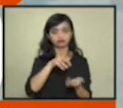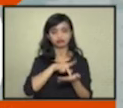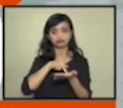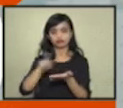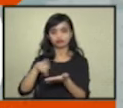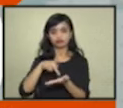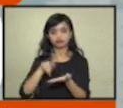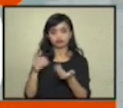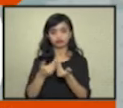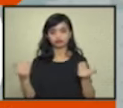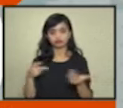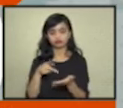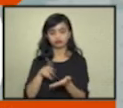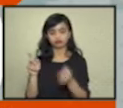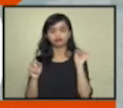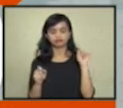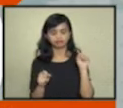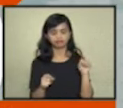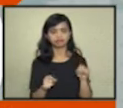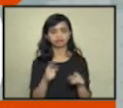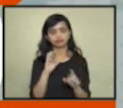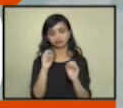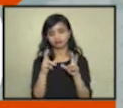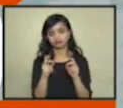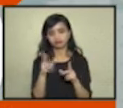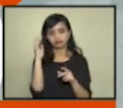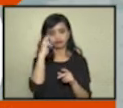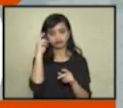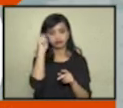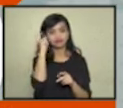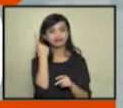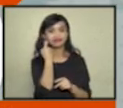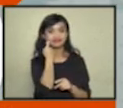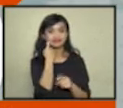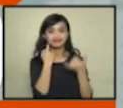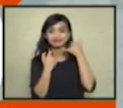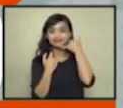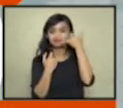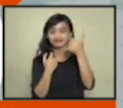ng separation pay. Tama? Sige, ganito na lang po, Sir Rafi. Kaninang tumawag